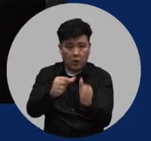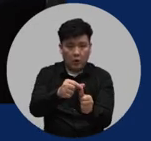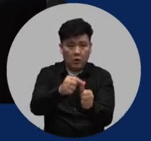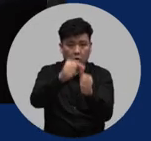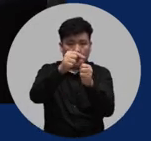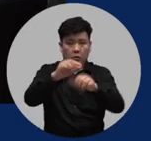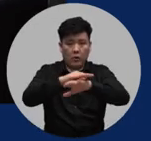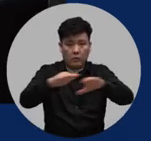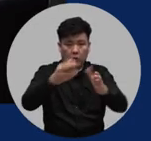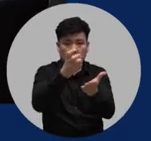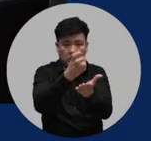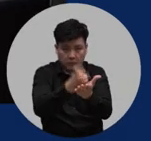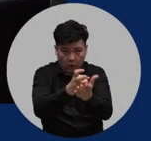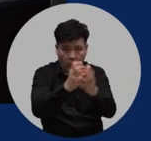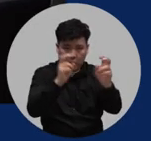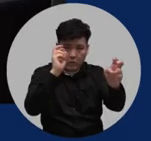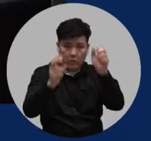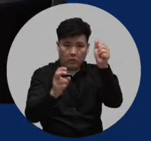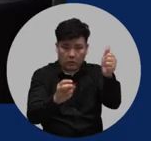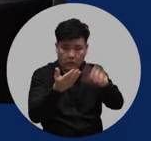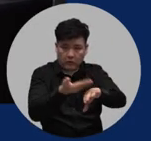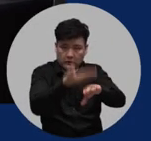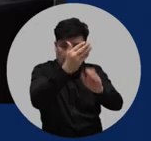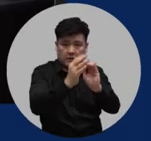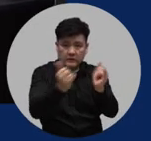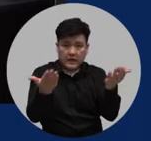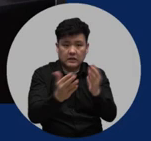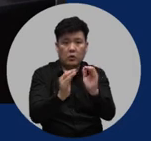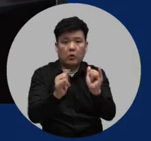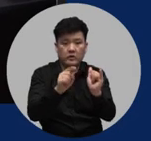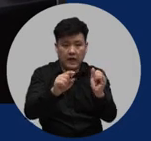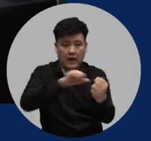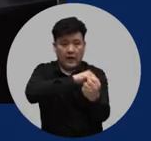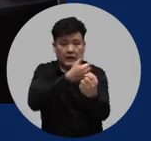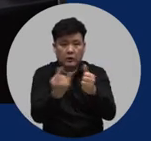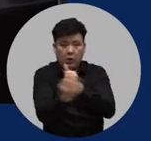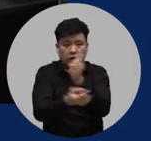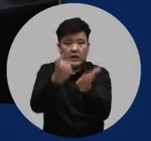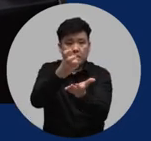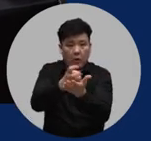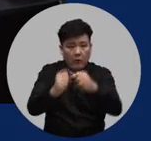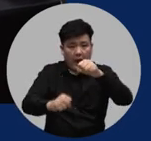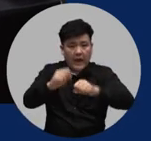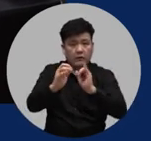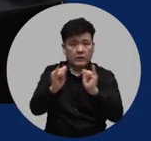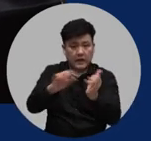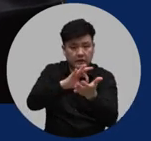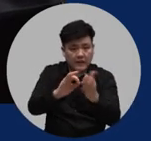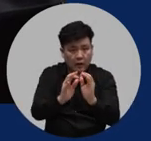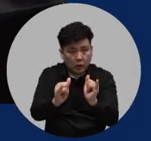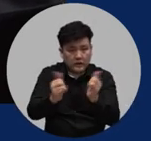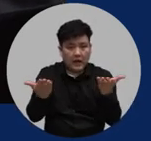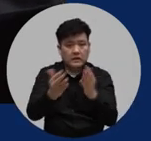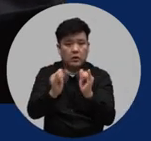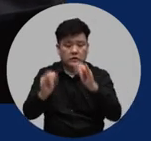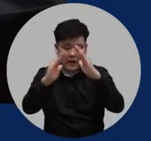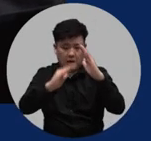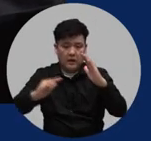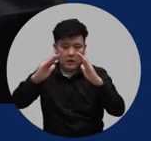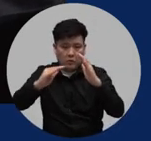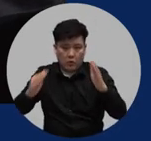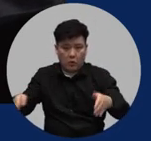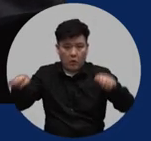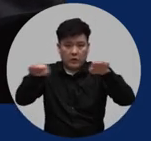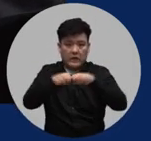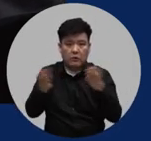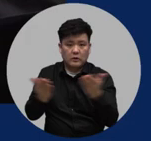남녀고용평등법의 행위자는 사업주, 상급자, 근로자이며 인권위법의 행위자는 사용자, 근로자,